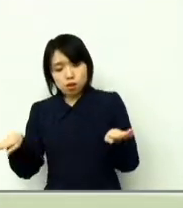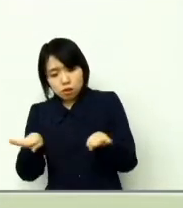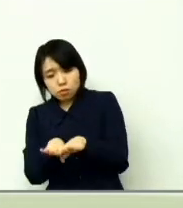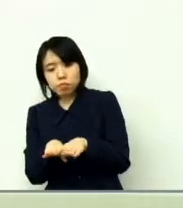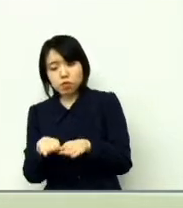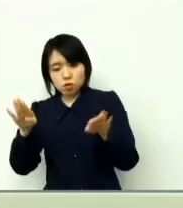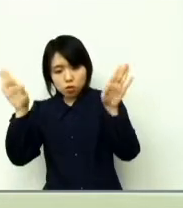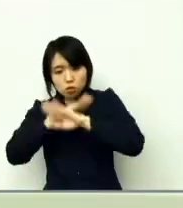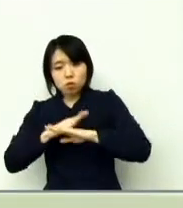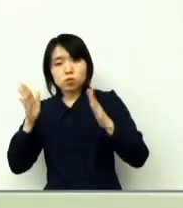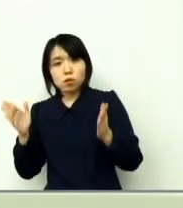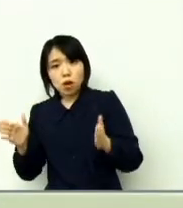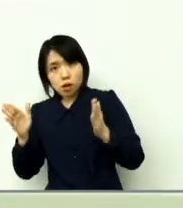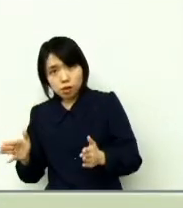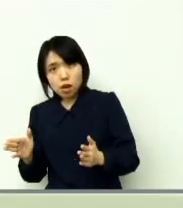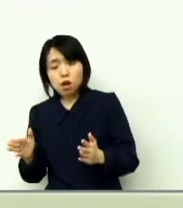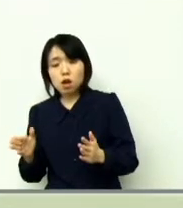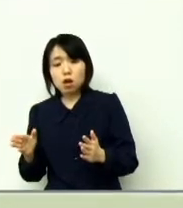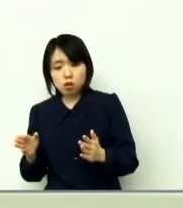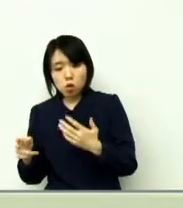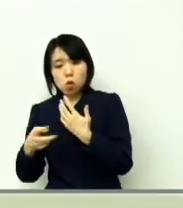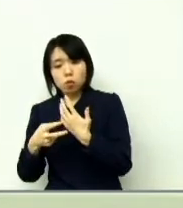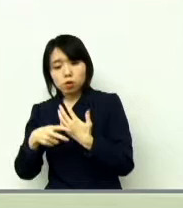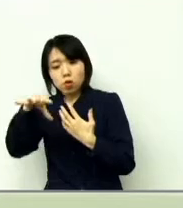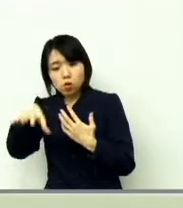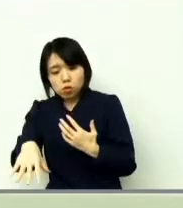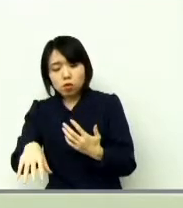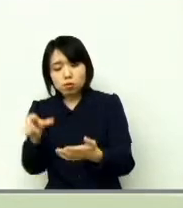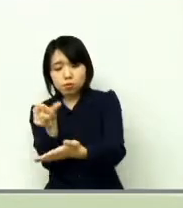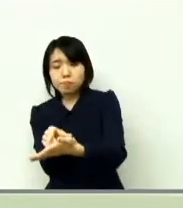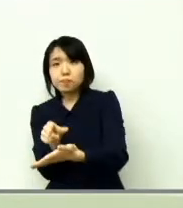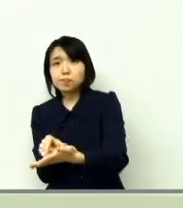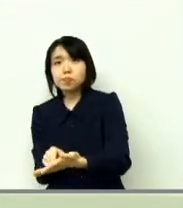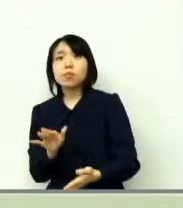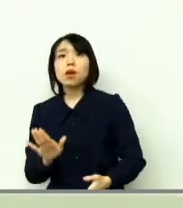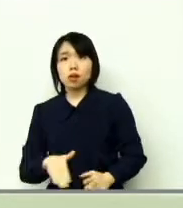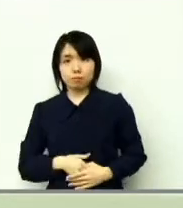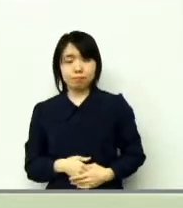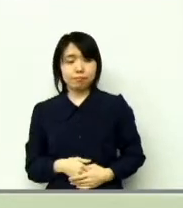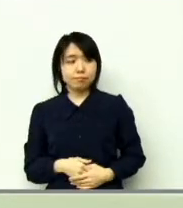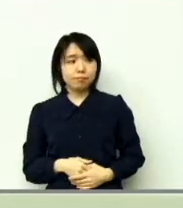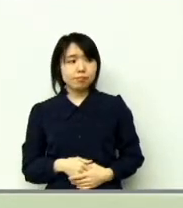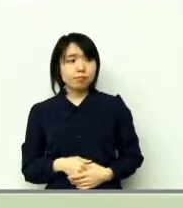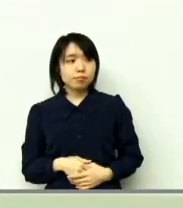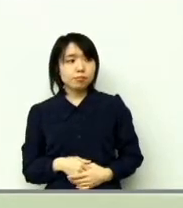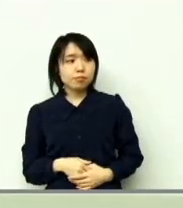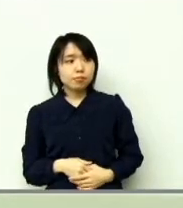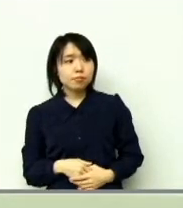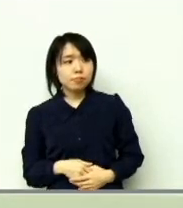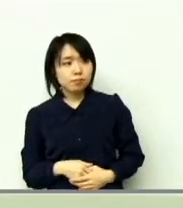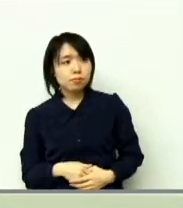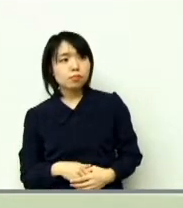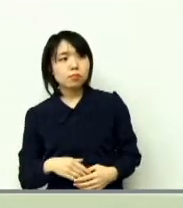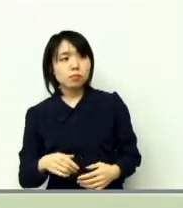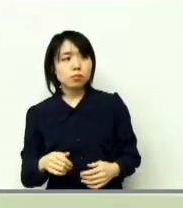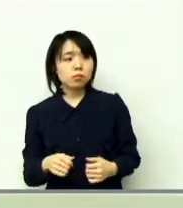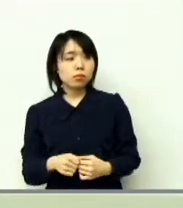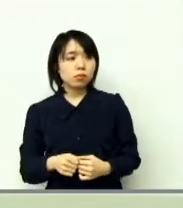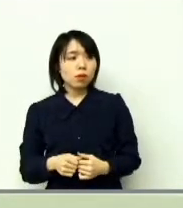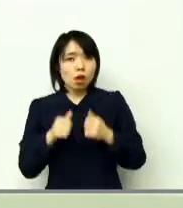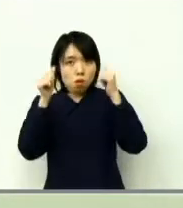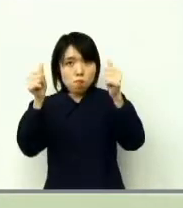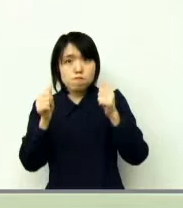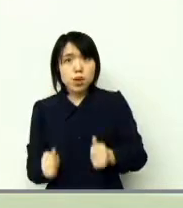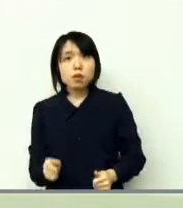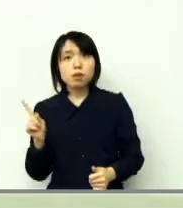などを、掲載してございます。またさいたま市救急受診ガイドにつきましては、総務省